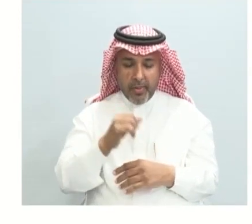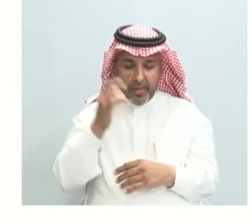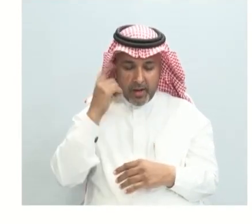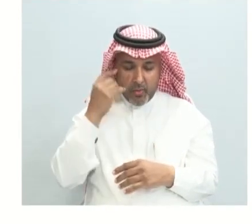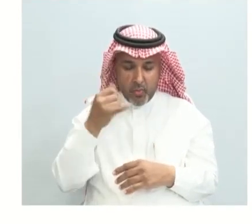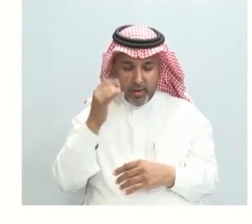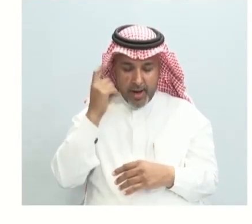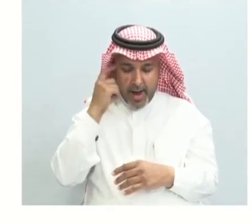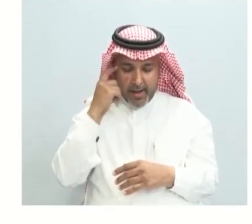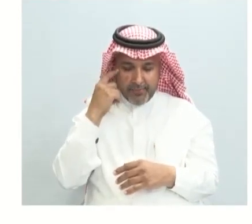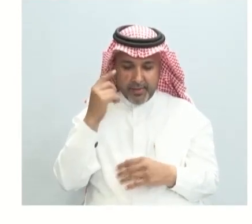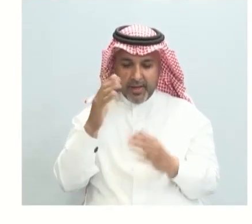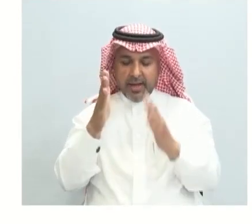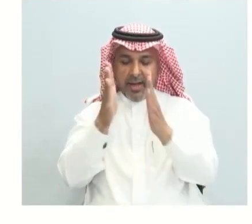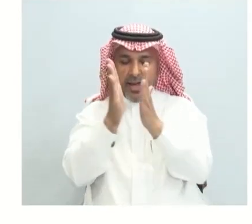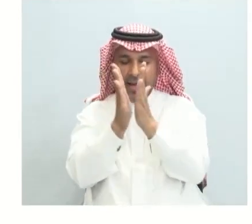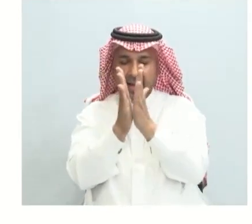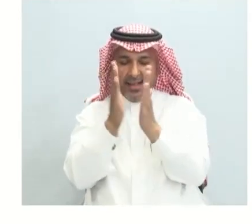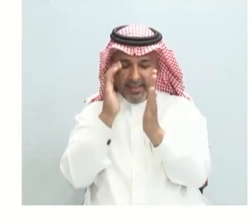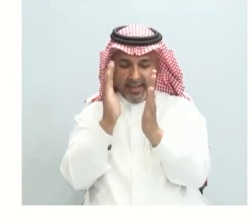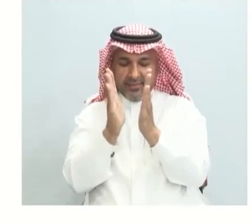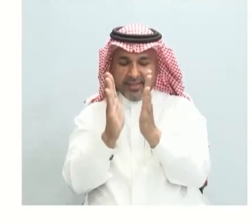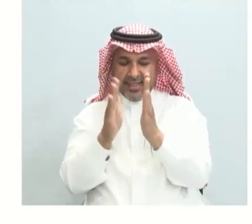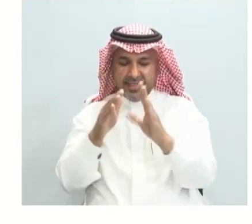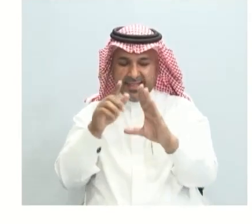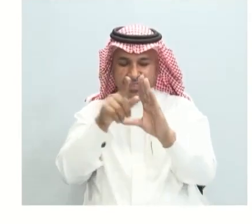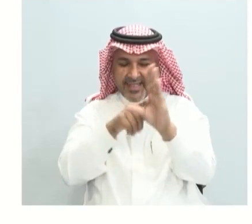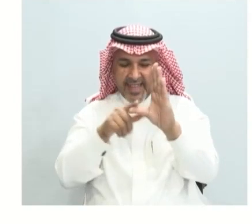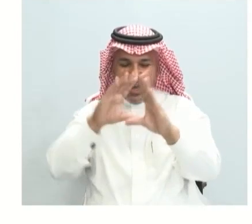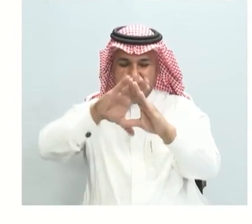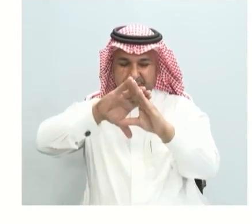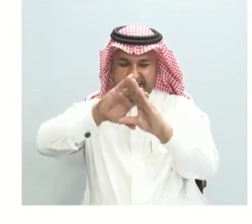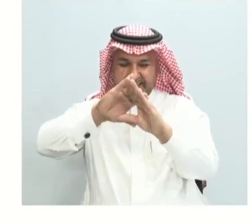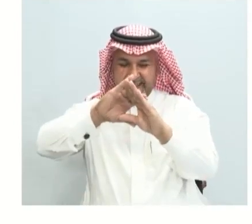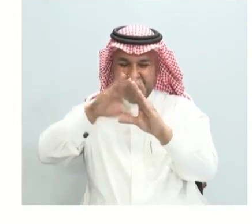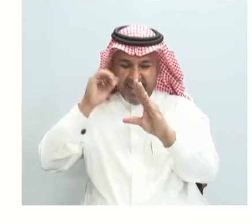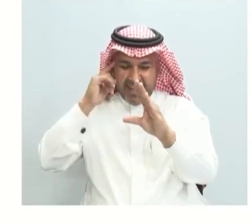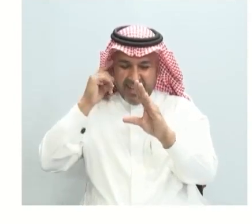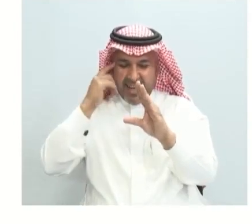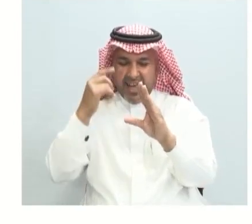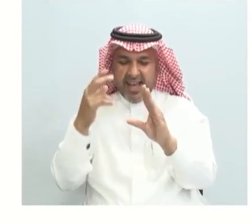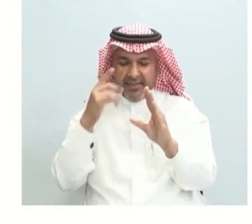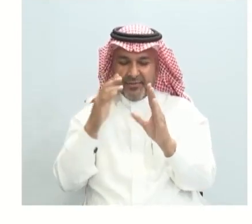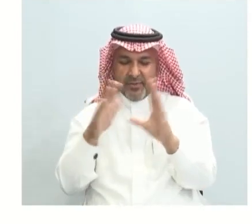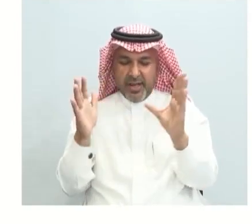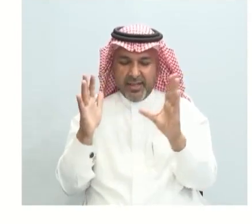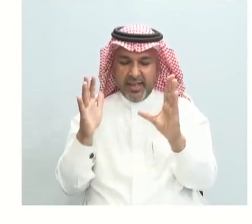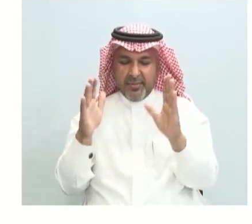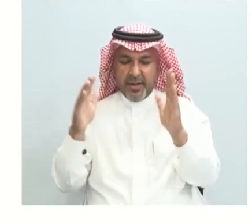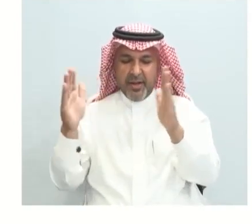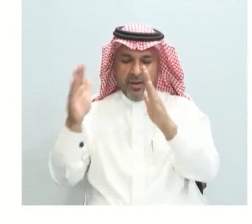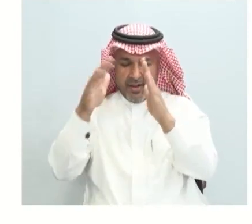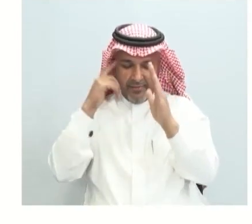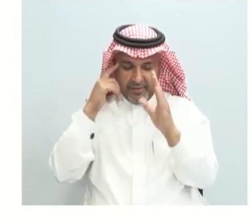ثلاثه فالزائد والصغار حادات ولو كان المثلث قائم الزاويه الزاويه الكبيره بتكون